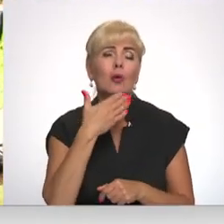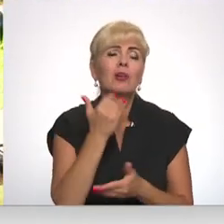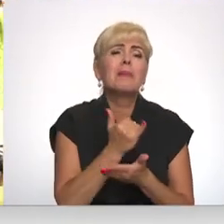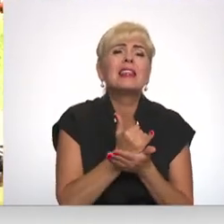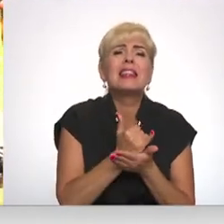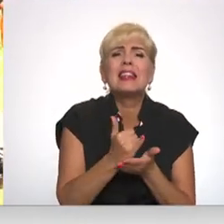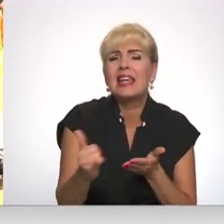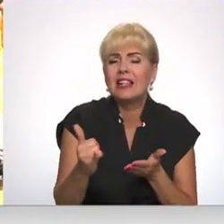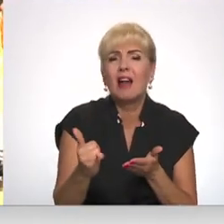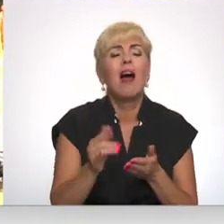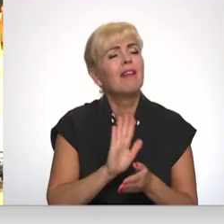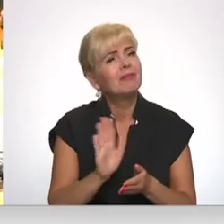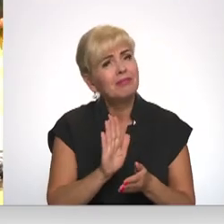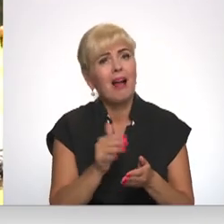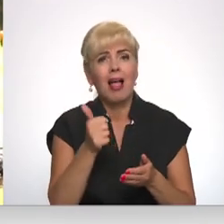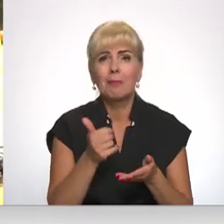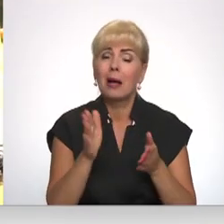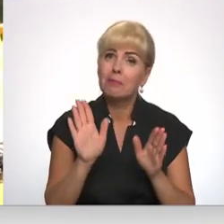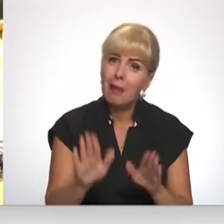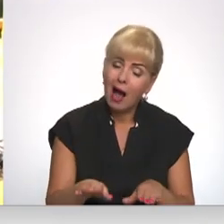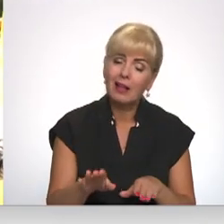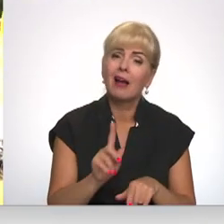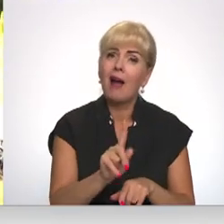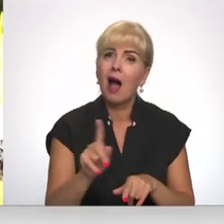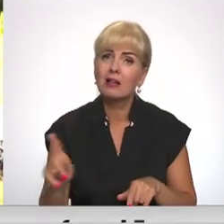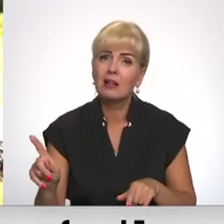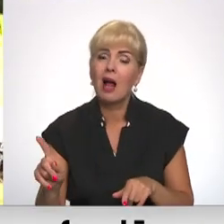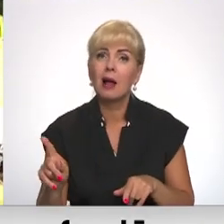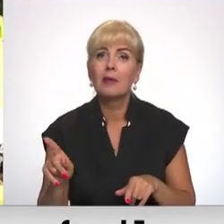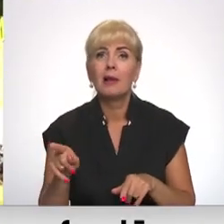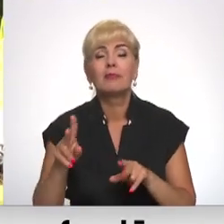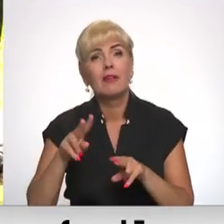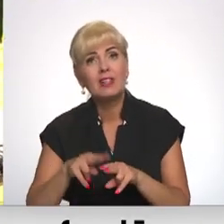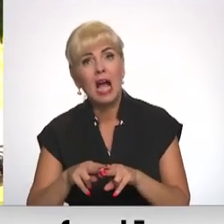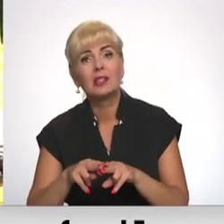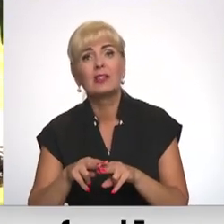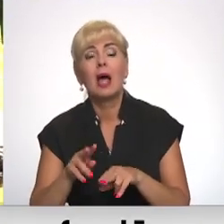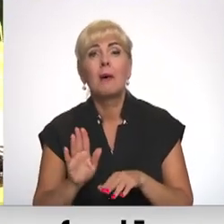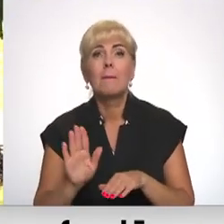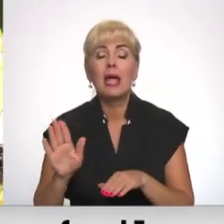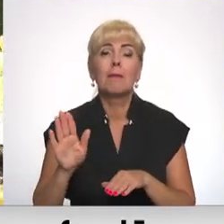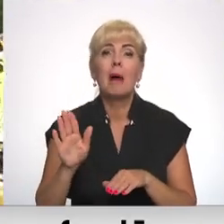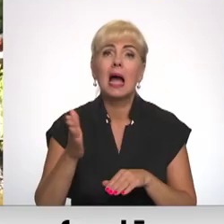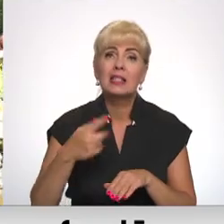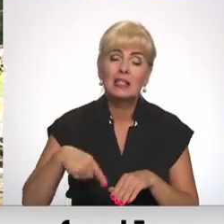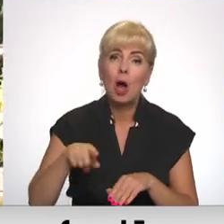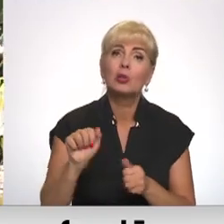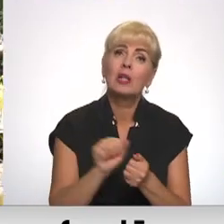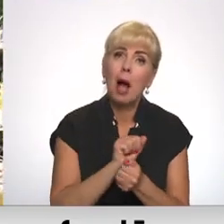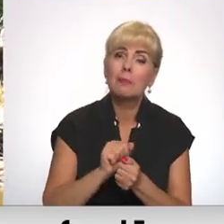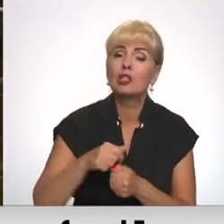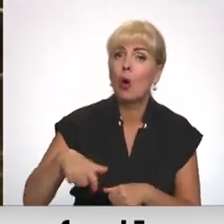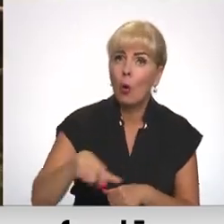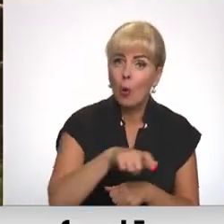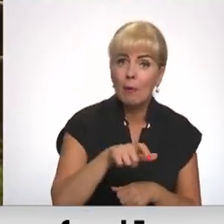bet nu, tas, lai paliek varbūt katram mauriņš vai, nu, nezinu, kaut kāds piemājas dīķis, bet tomēr dabiskās upēs, nu, ja viņi